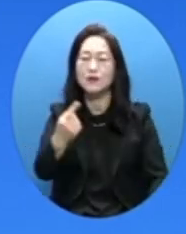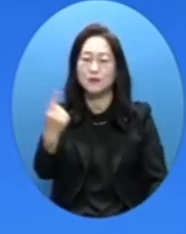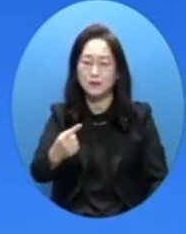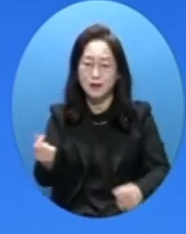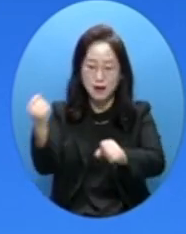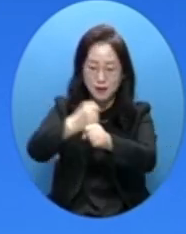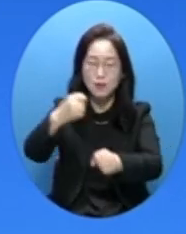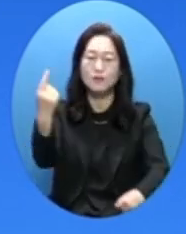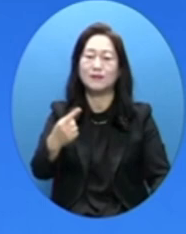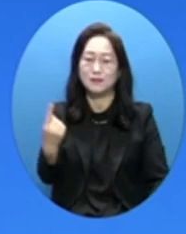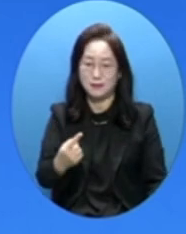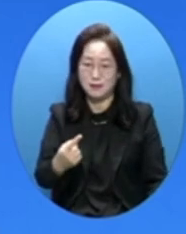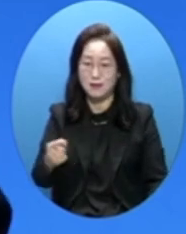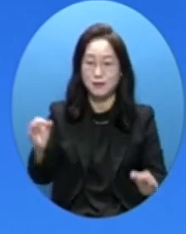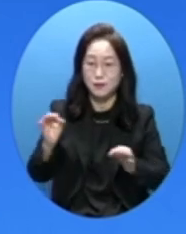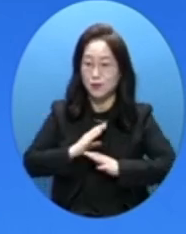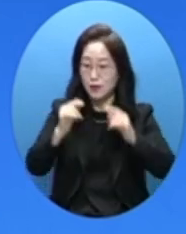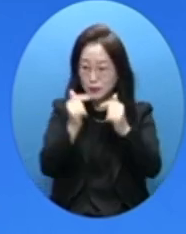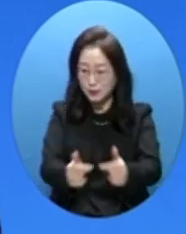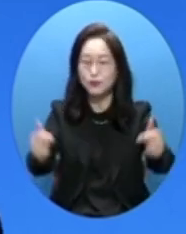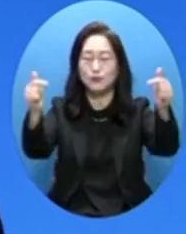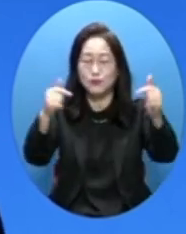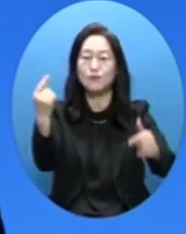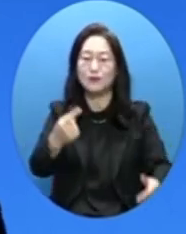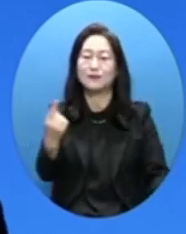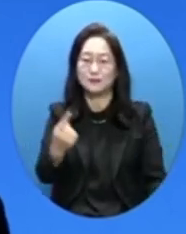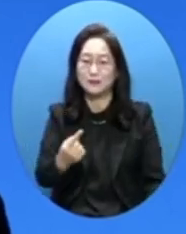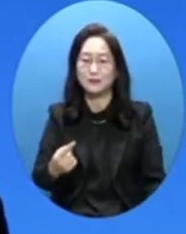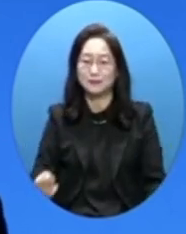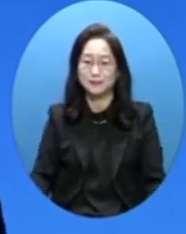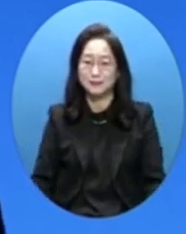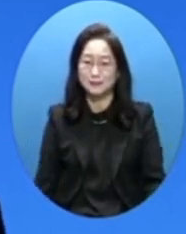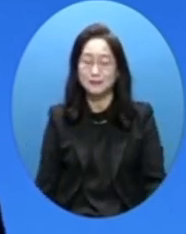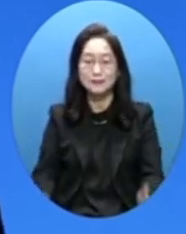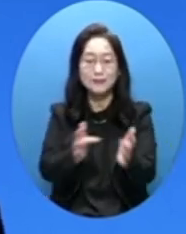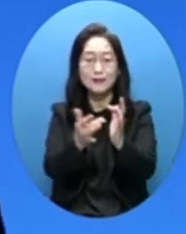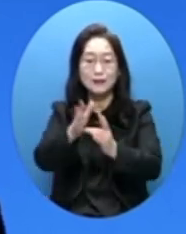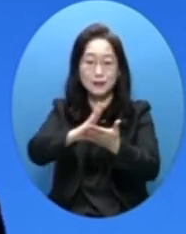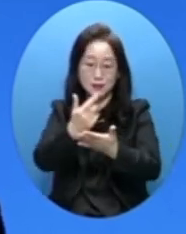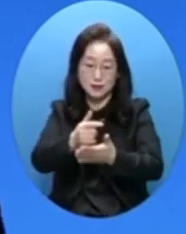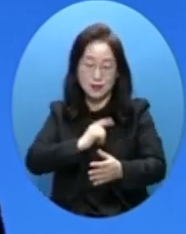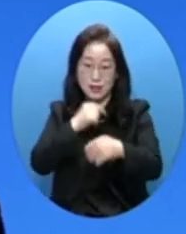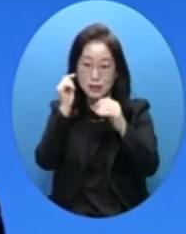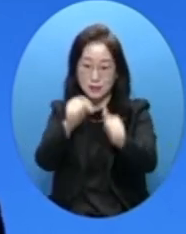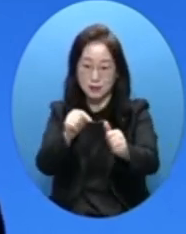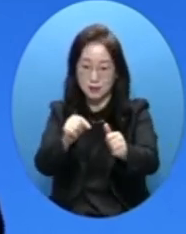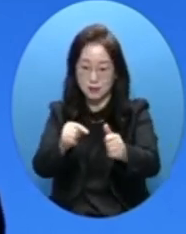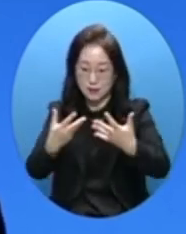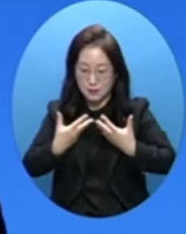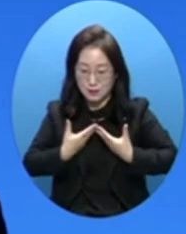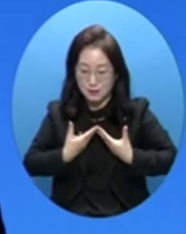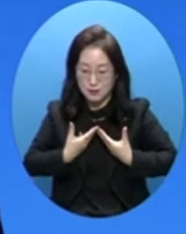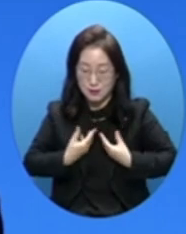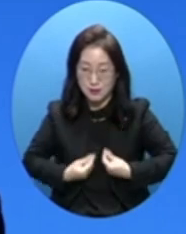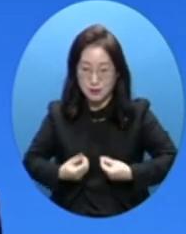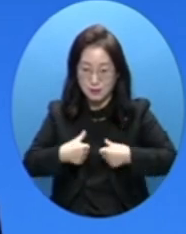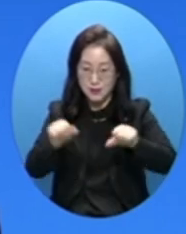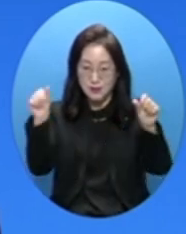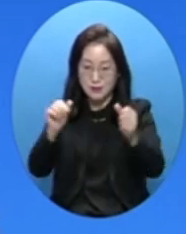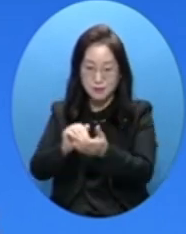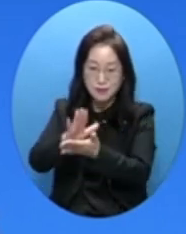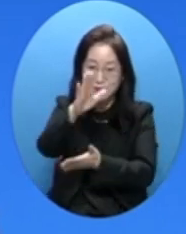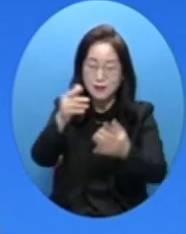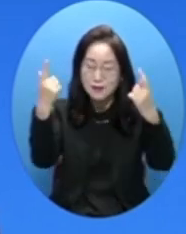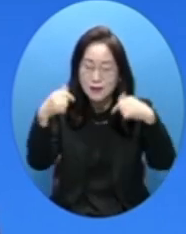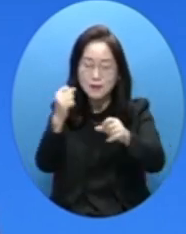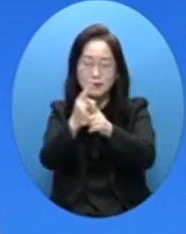회복이 임합니다. 놀라운 부흥이 임하게 되는 것입니다. 예수 그리스도의 이름으로 죄와 절망을 물리치고 날마다